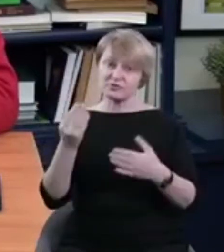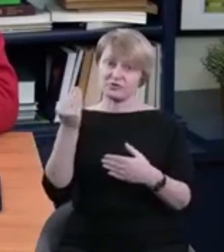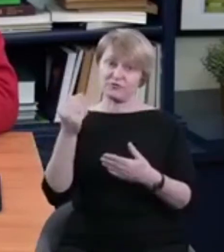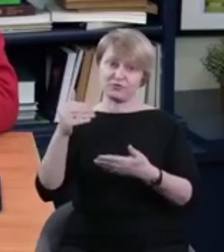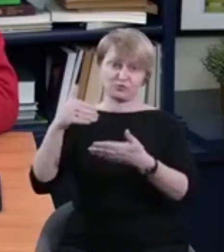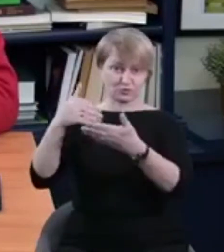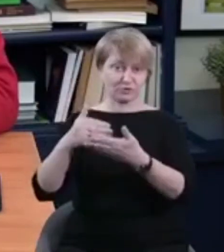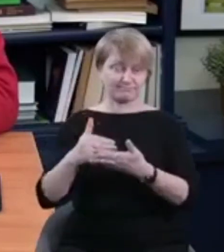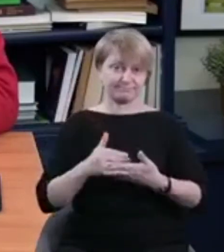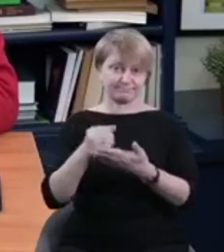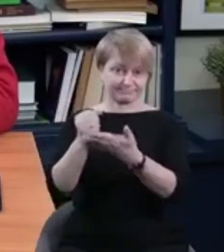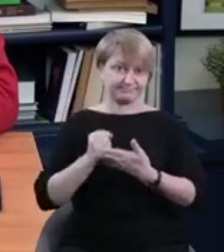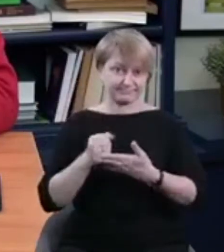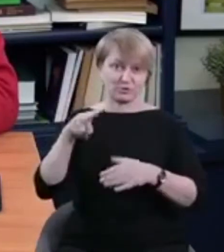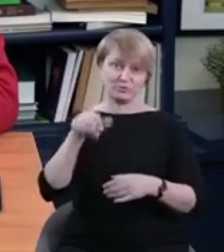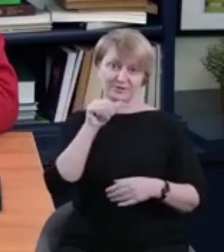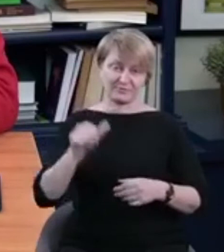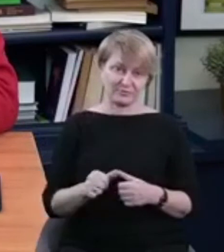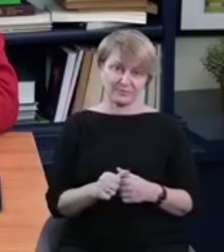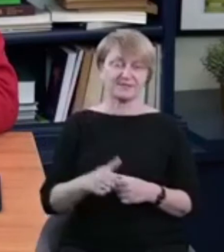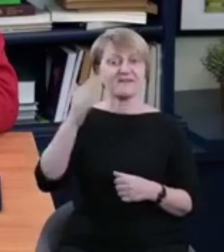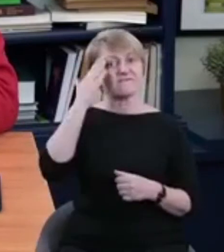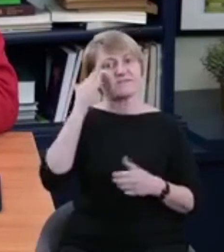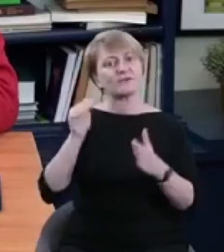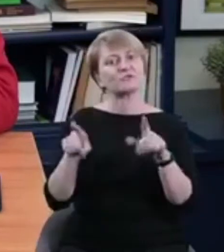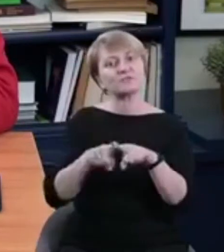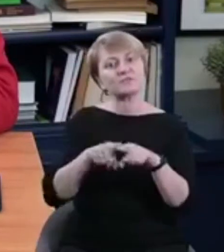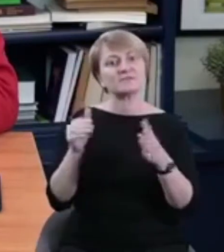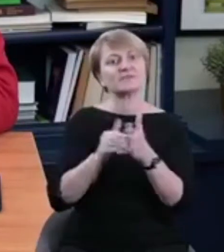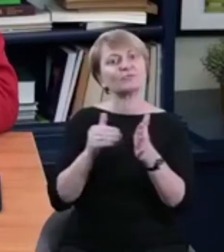zdaje sobie sprawę że również potrzeba